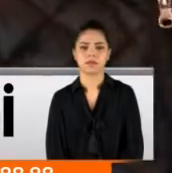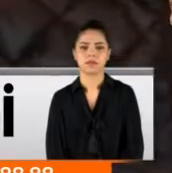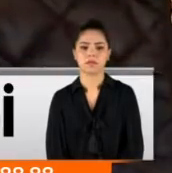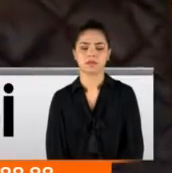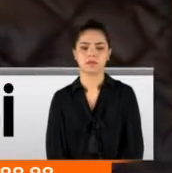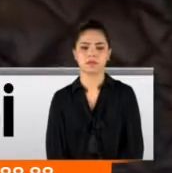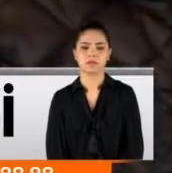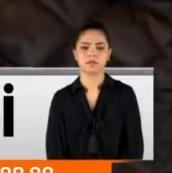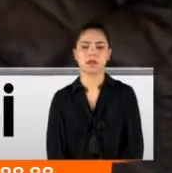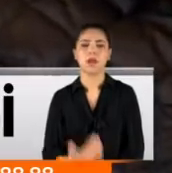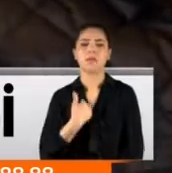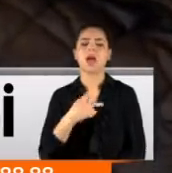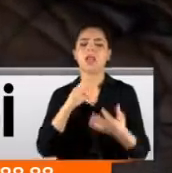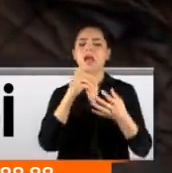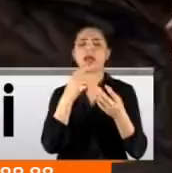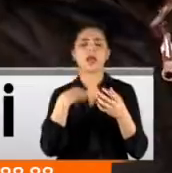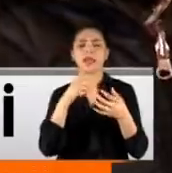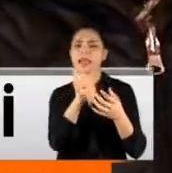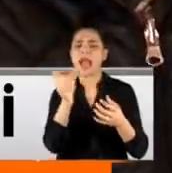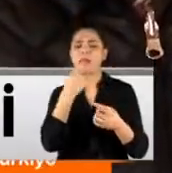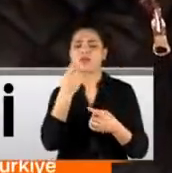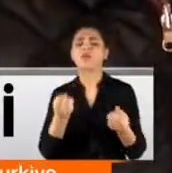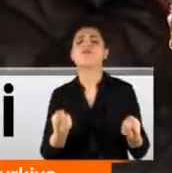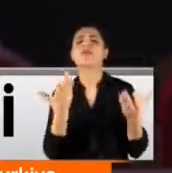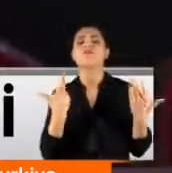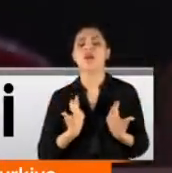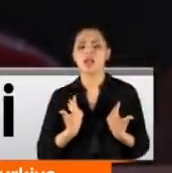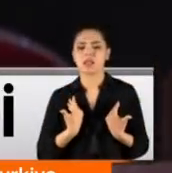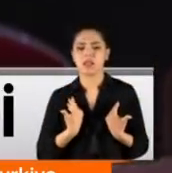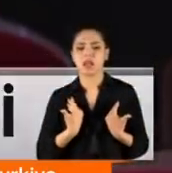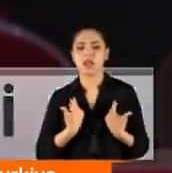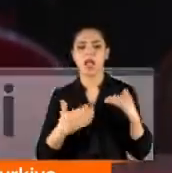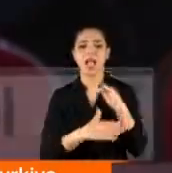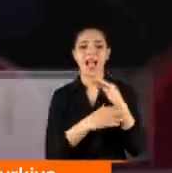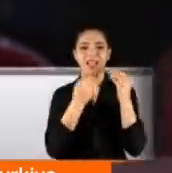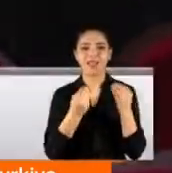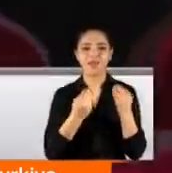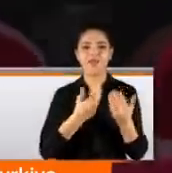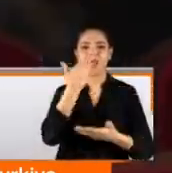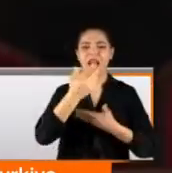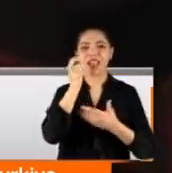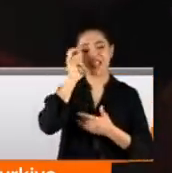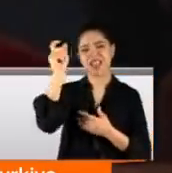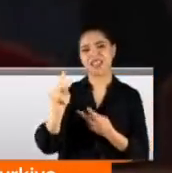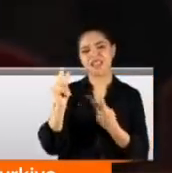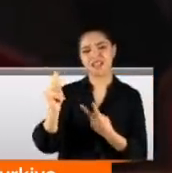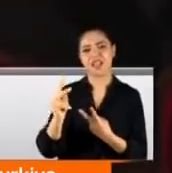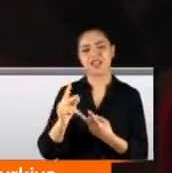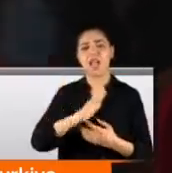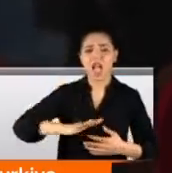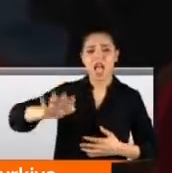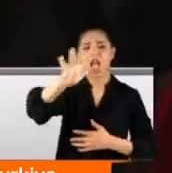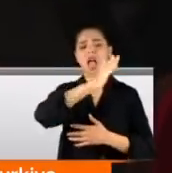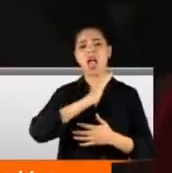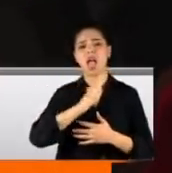Sözüm tükendiği yerdeyiz. Ne söyleyebiliriz ki? Hayatı güzel gören bir insandı. Herkesin